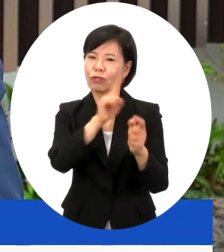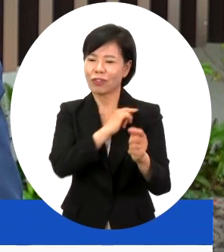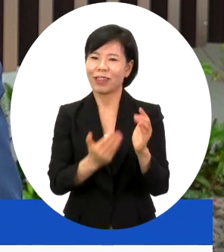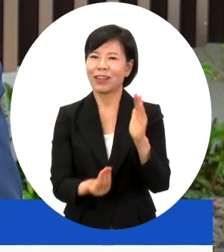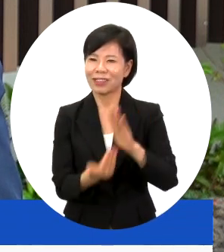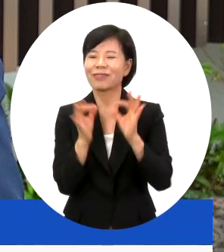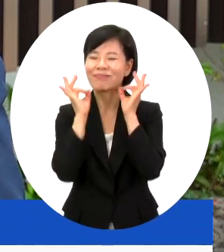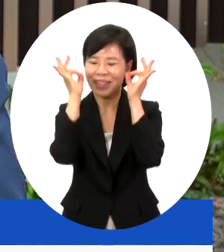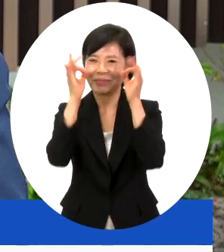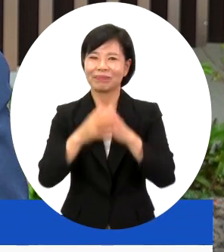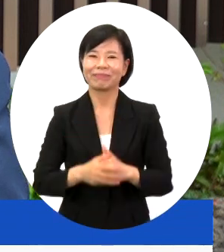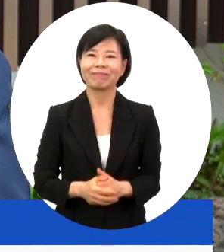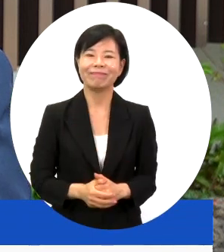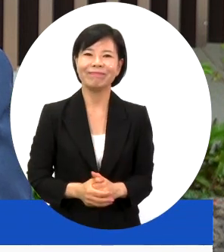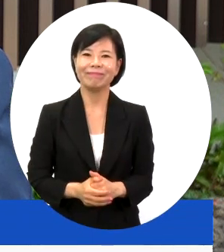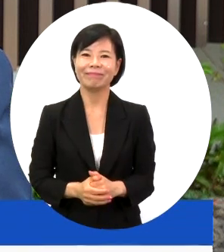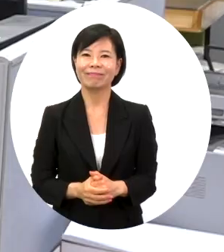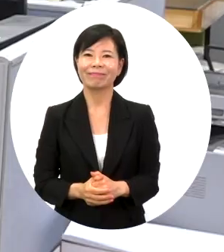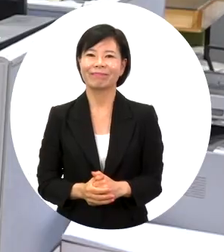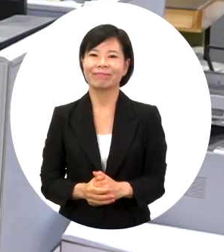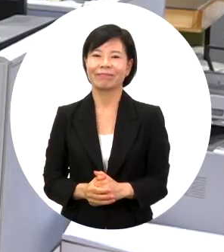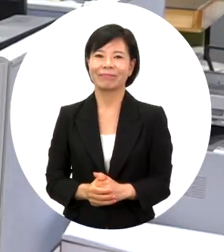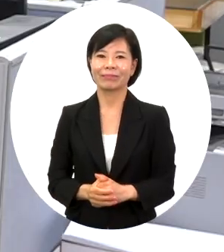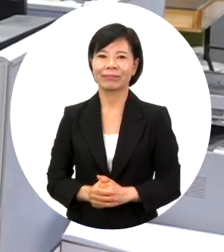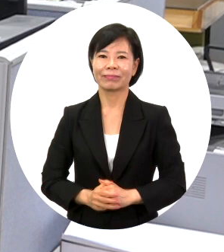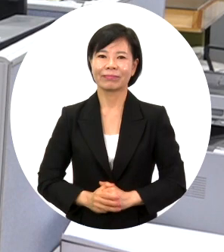있도록 더욱 노력하겠습니다.